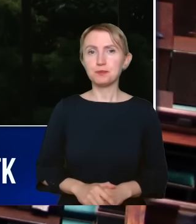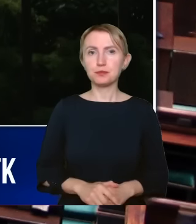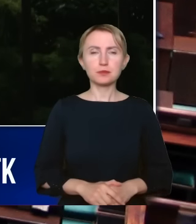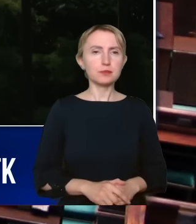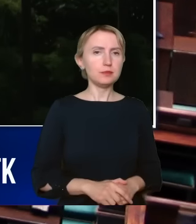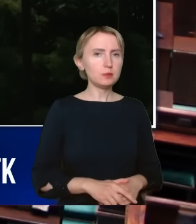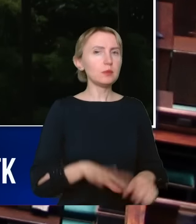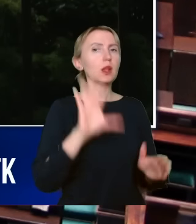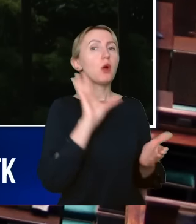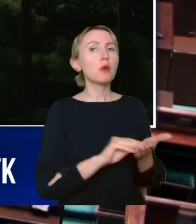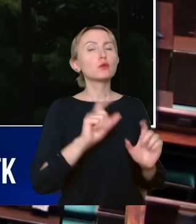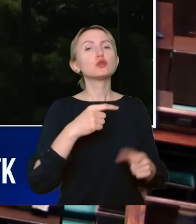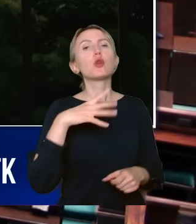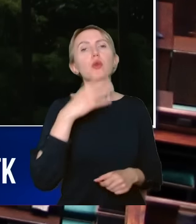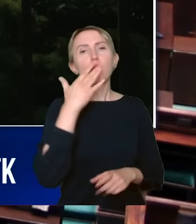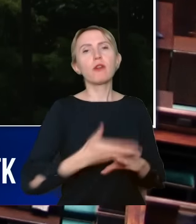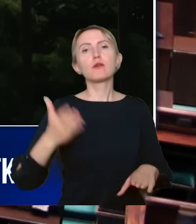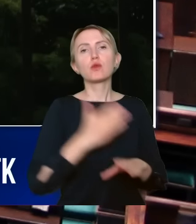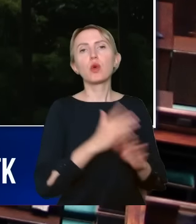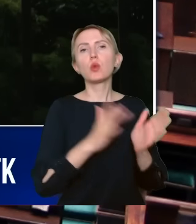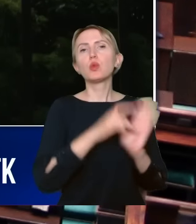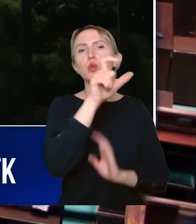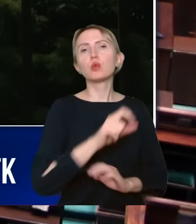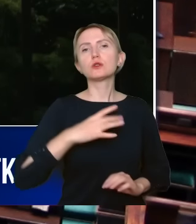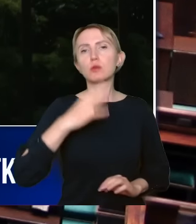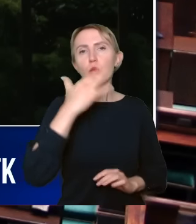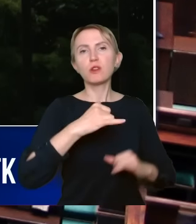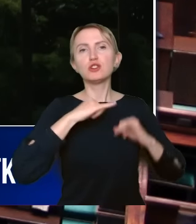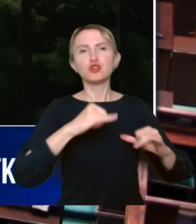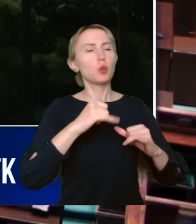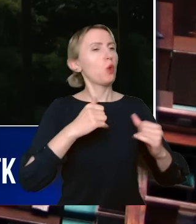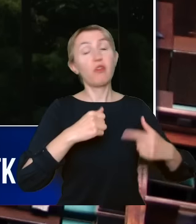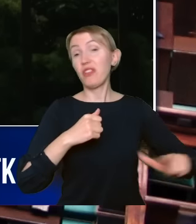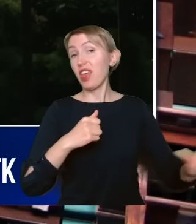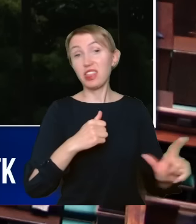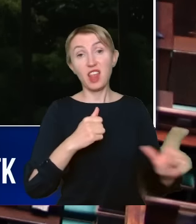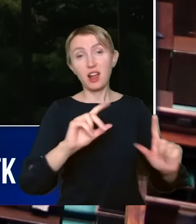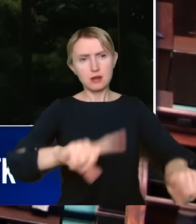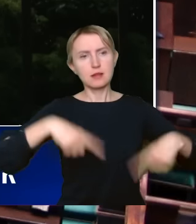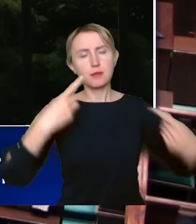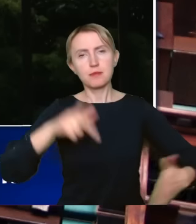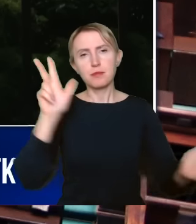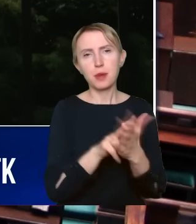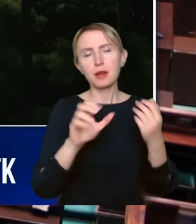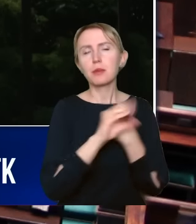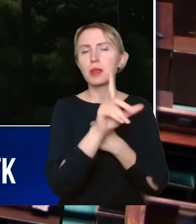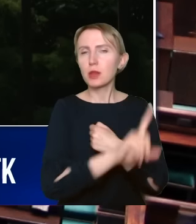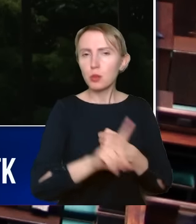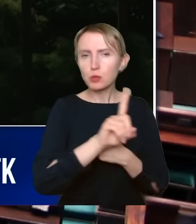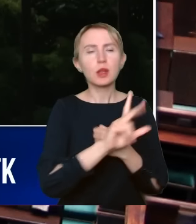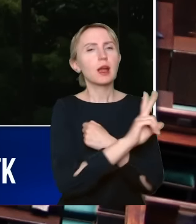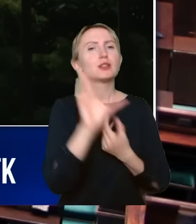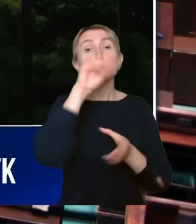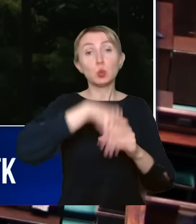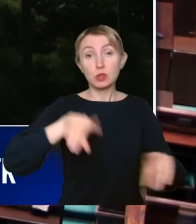Powtórzę to, co mówiłem już wtedy, kiedy Tusk zapowiadał siłowe, nielegalne przejęcie mediów publicznych. Wszyscy ci, którzy biorą w tym udział,